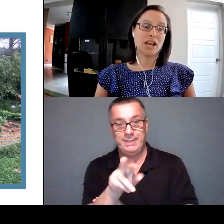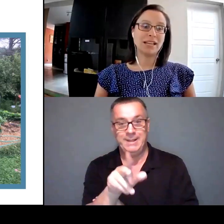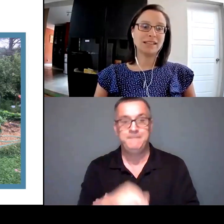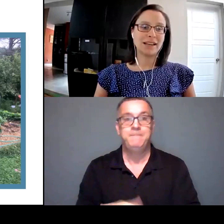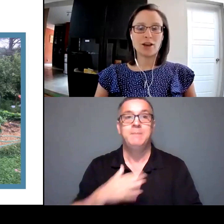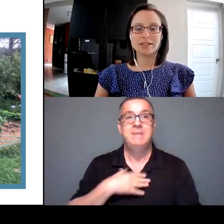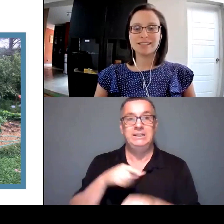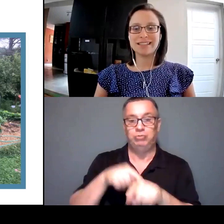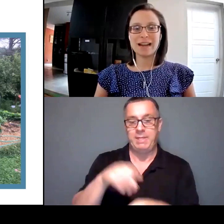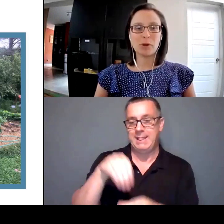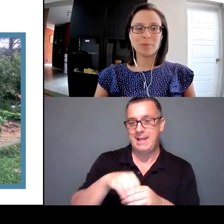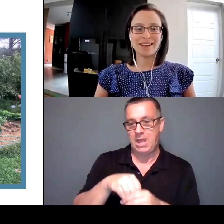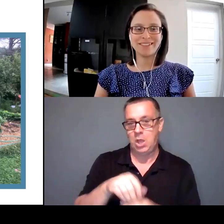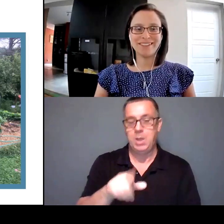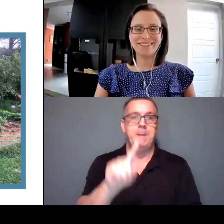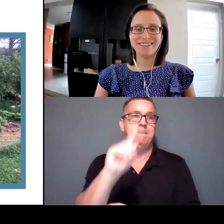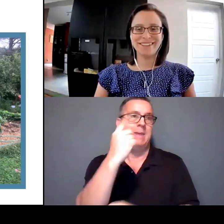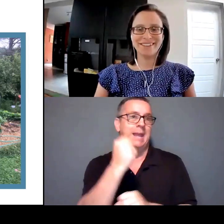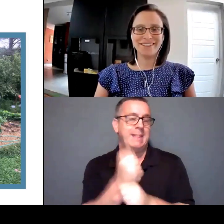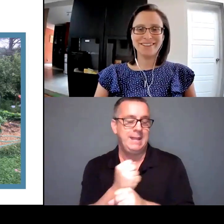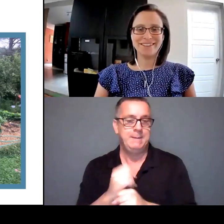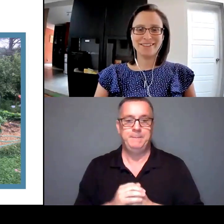mes jardins intérieurs. Ça, c'était la première année.